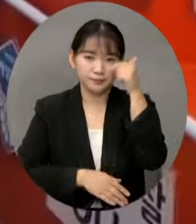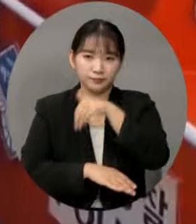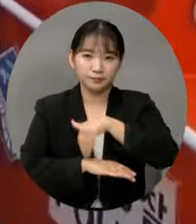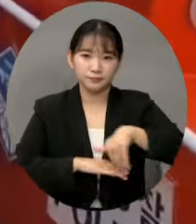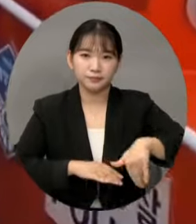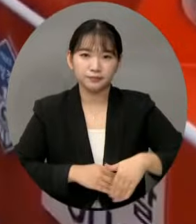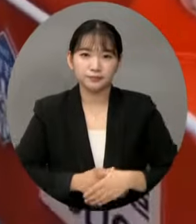예정입니다